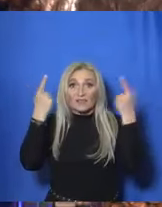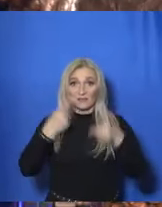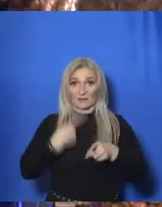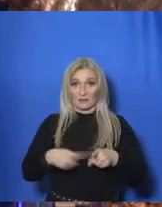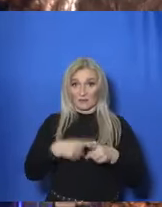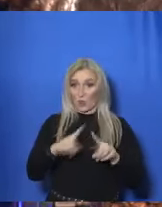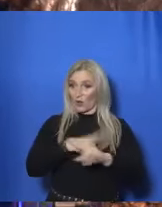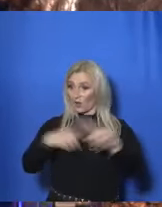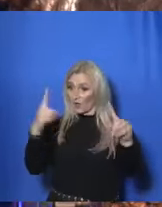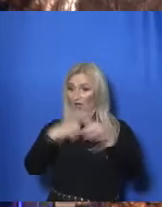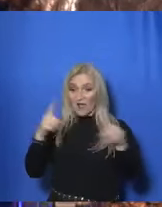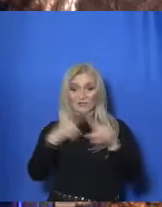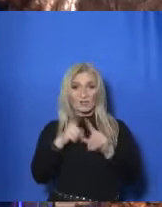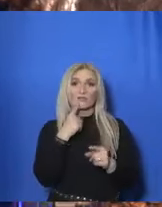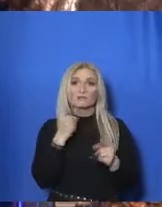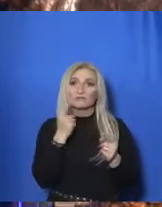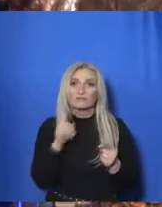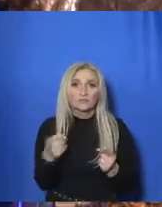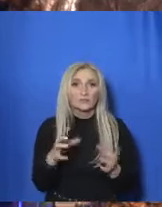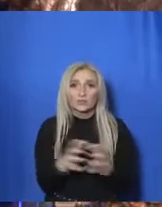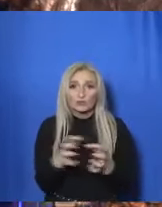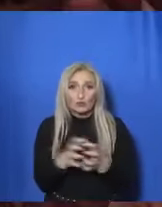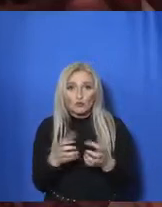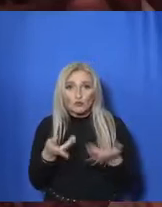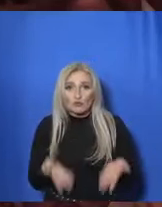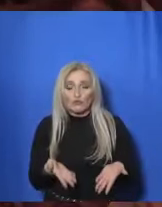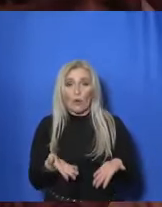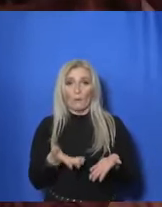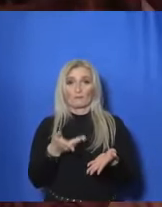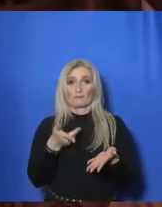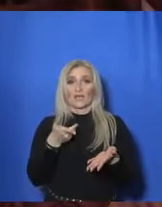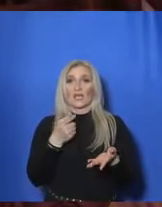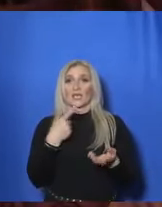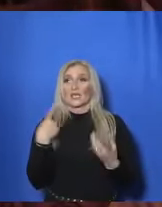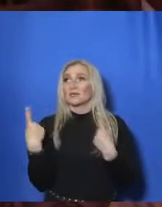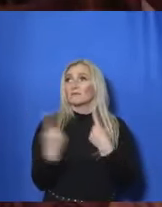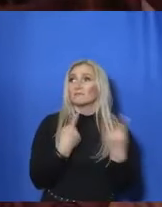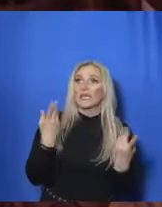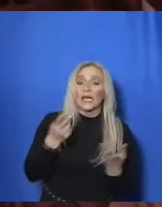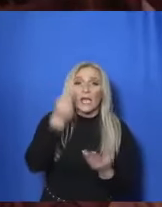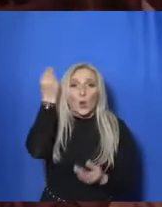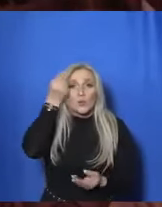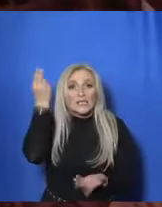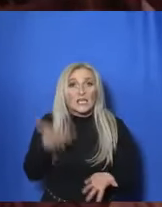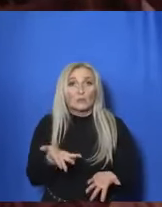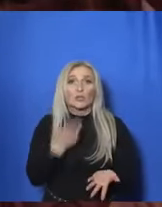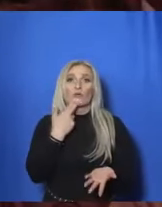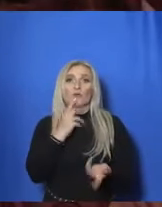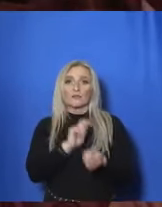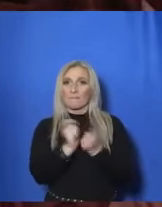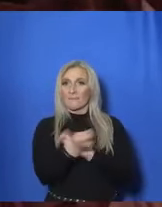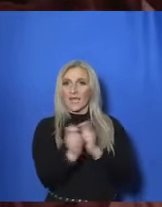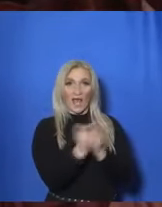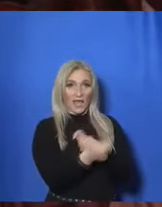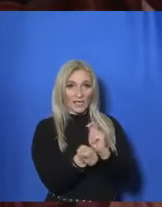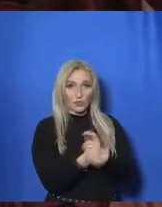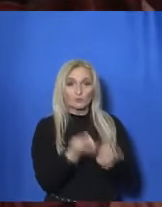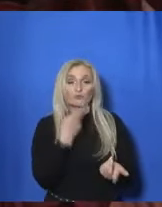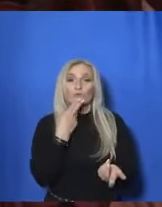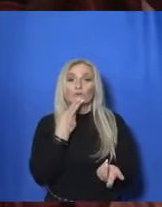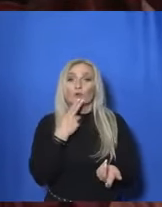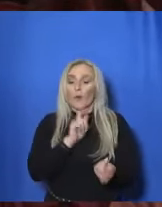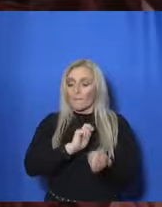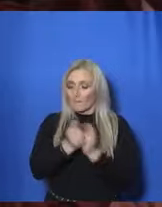zbog različitih nepovoljnosti društvenog ambijenta i ukupnih prilika u Srbiji koji se mijenjaju i